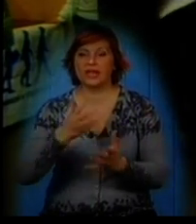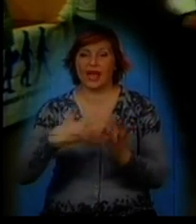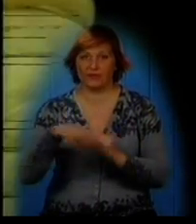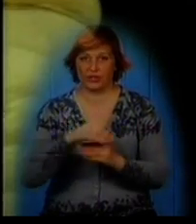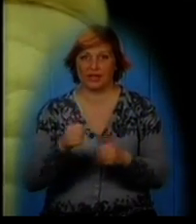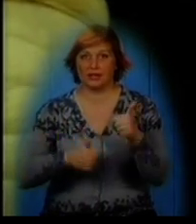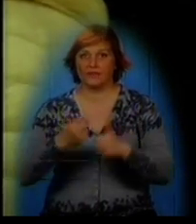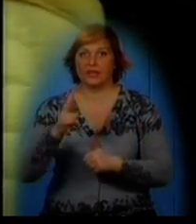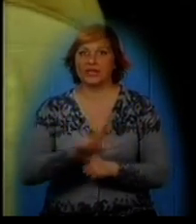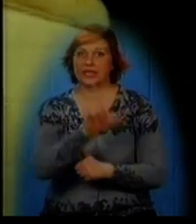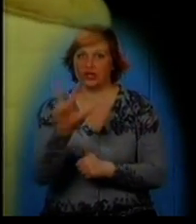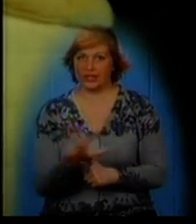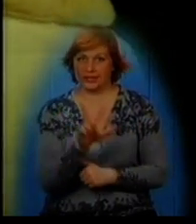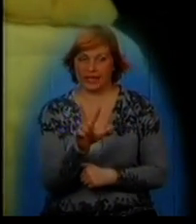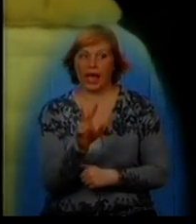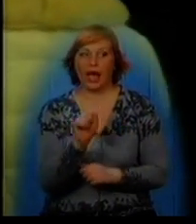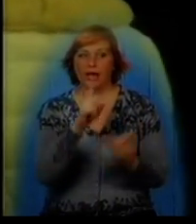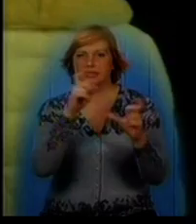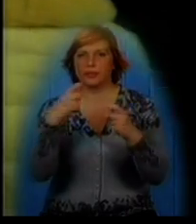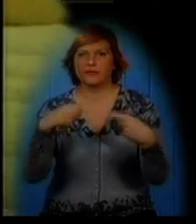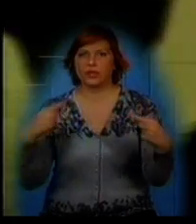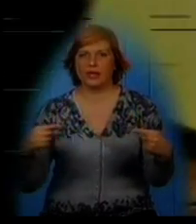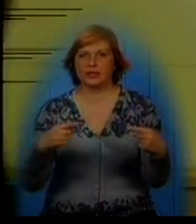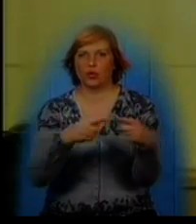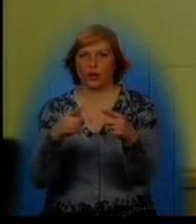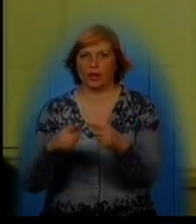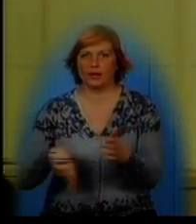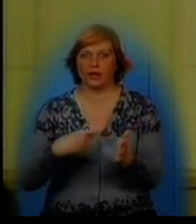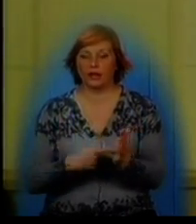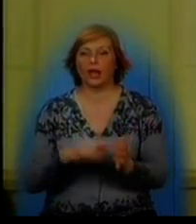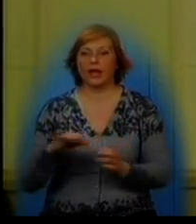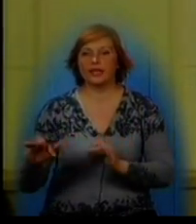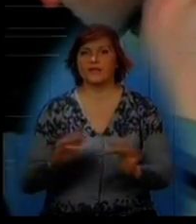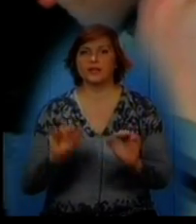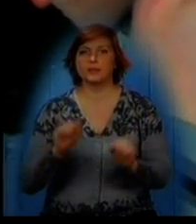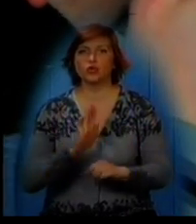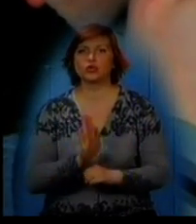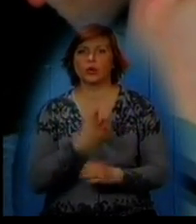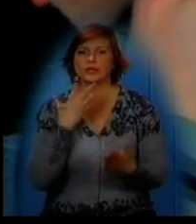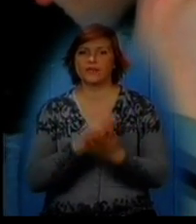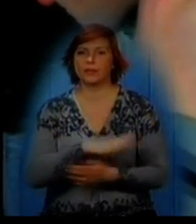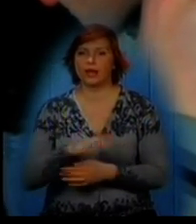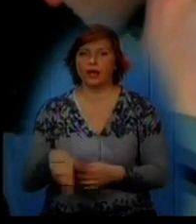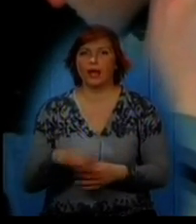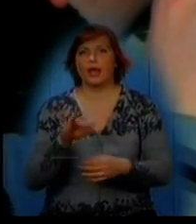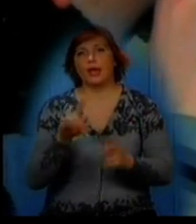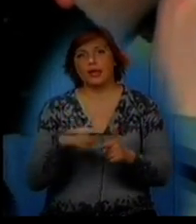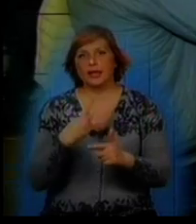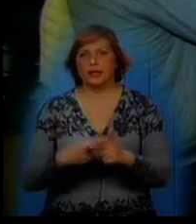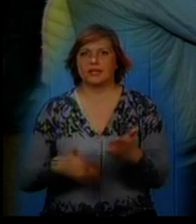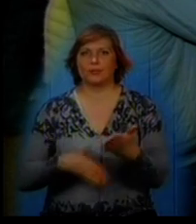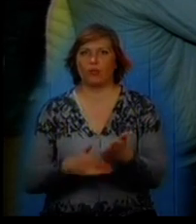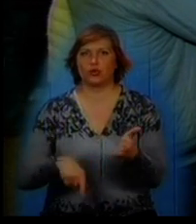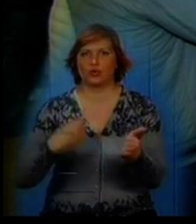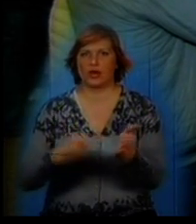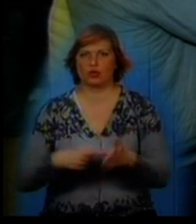часа. А снимать придется в различных частях города. К тому же передвигаться можно только на своих двоих. В крайнем случае с помощью городского